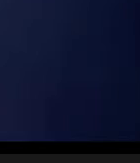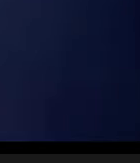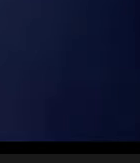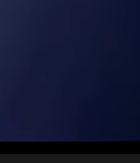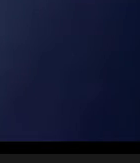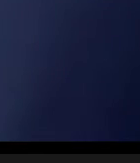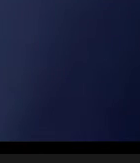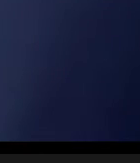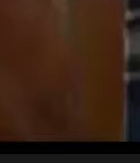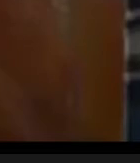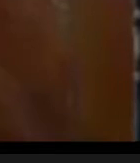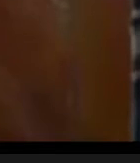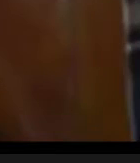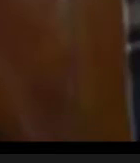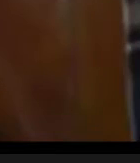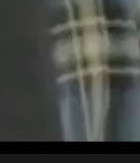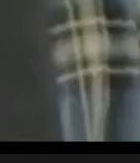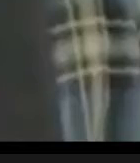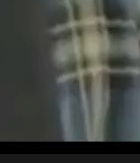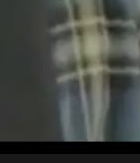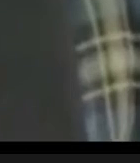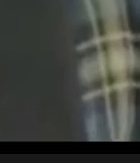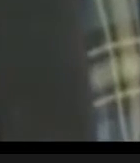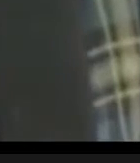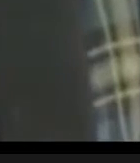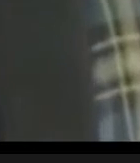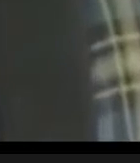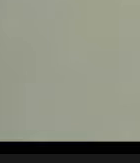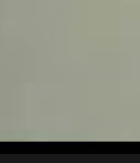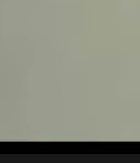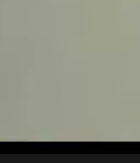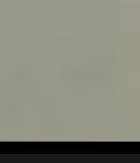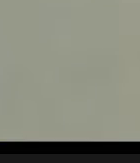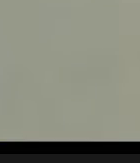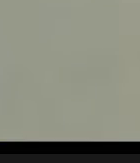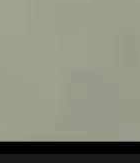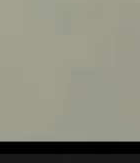Apaan tuh? Kursus online. Pelajaran dari dosen cukup kali.